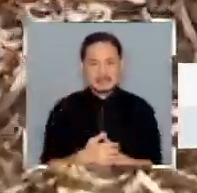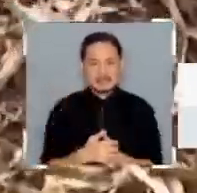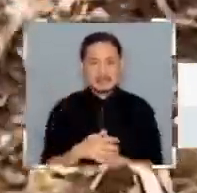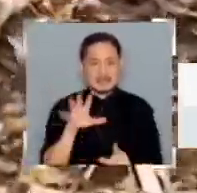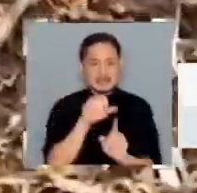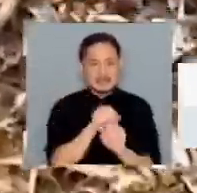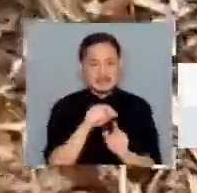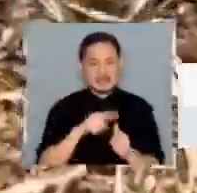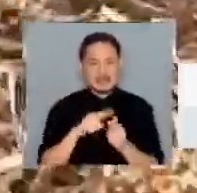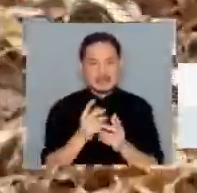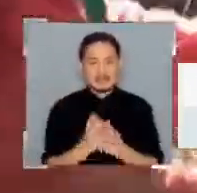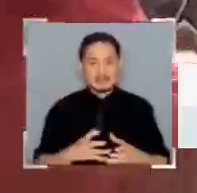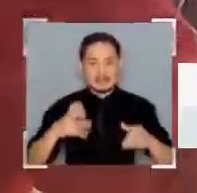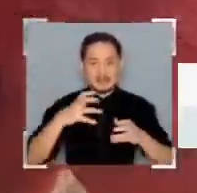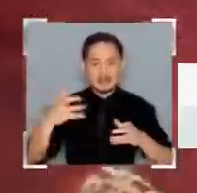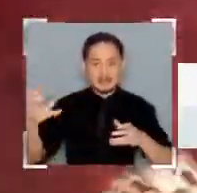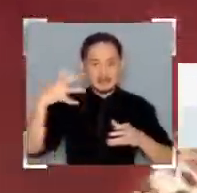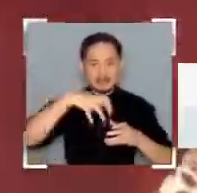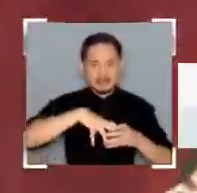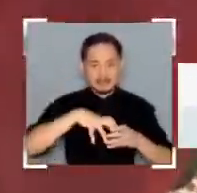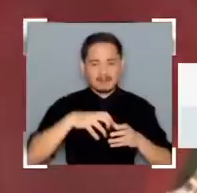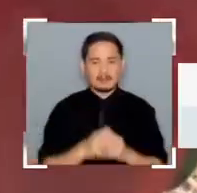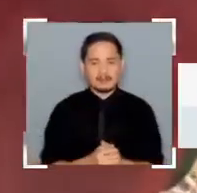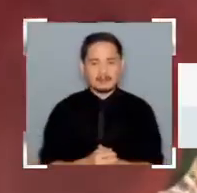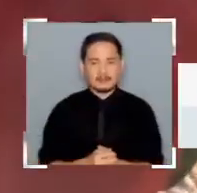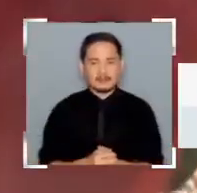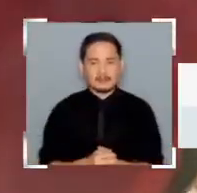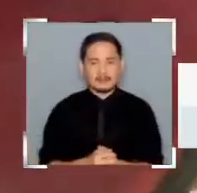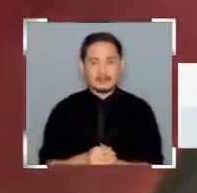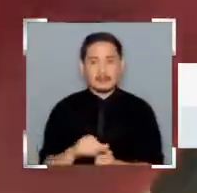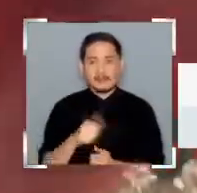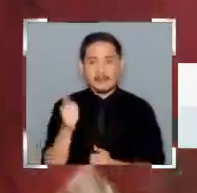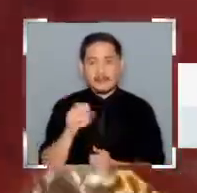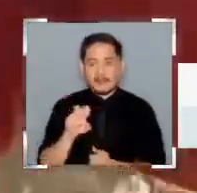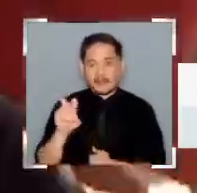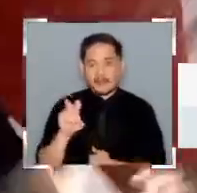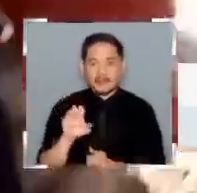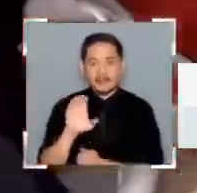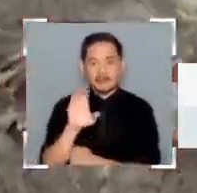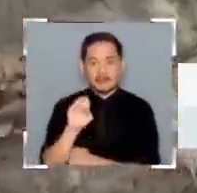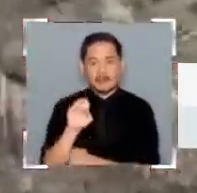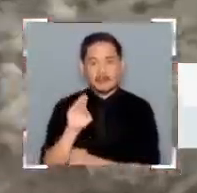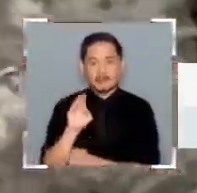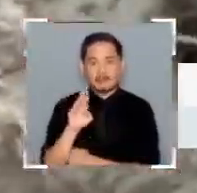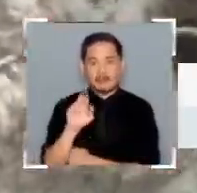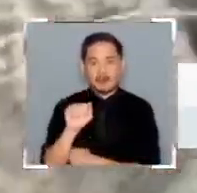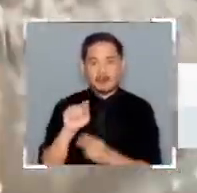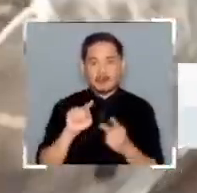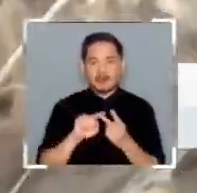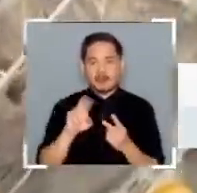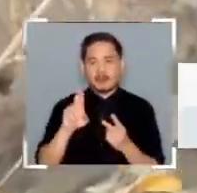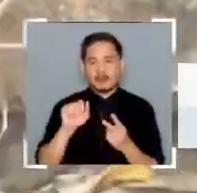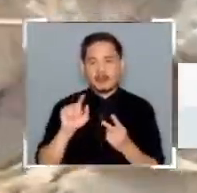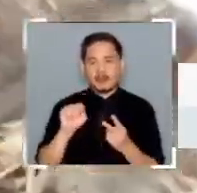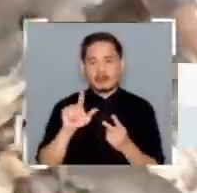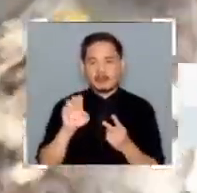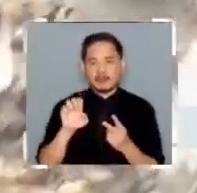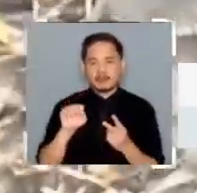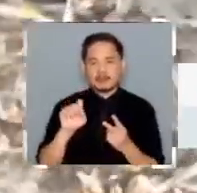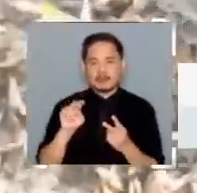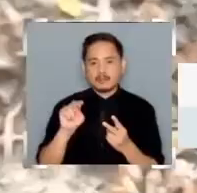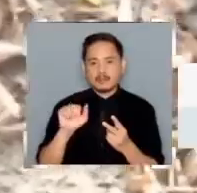sako. Kabilang sa mga nakuhang ahas ang dalawang kobra at isang rattlesnake. Ayon sa DNR, madalas